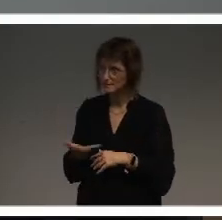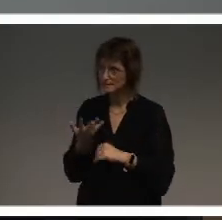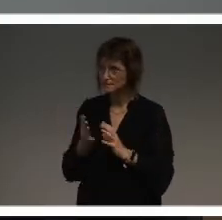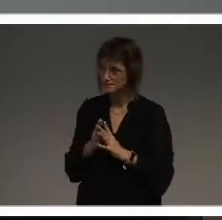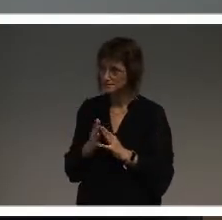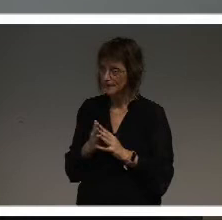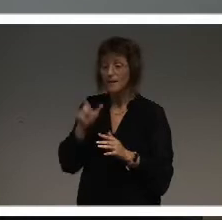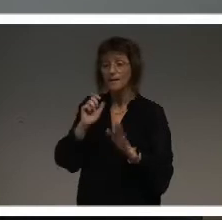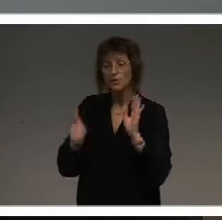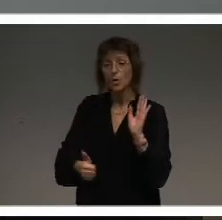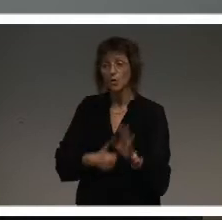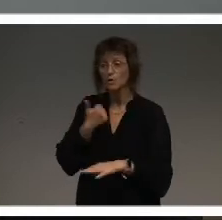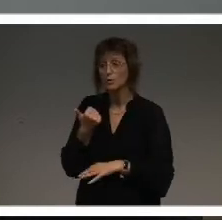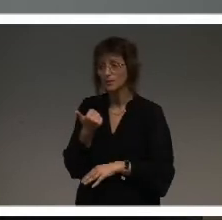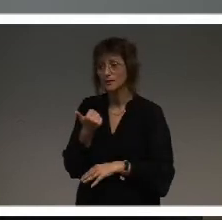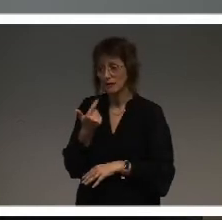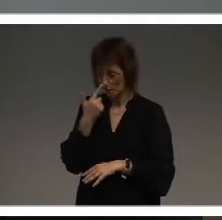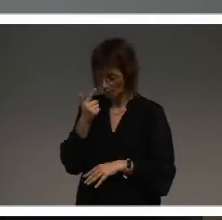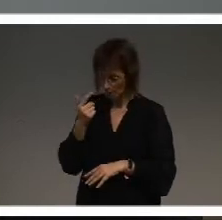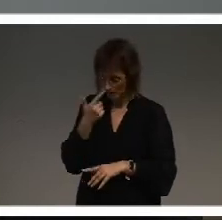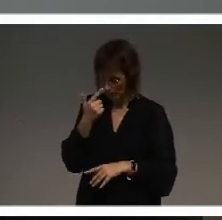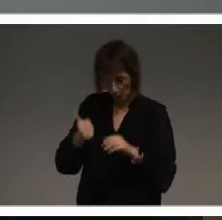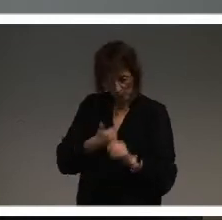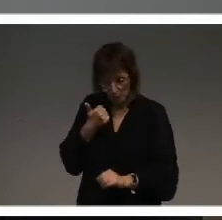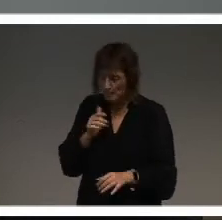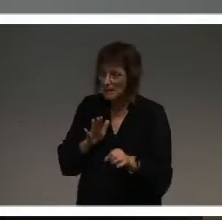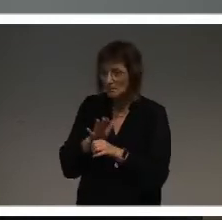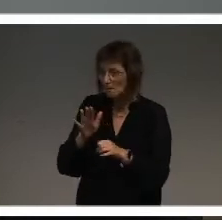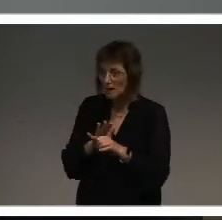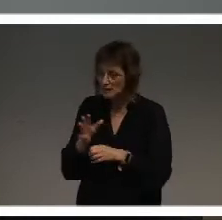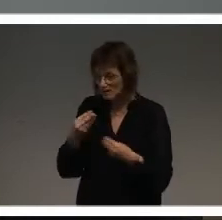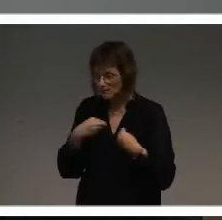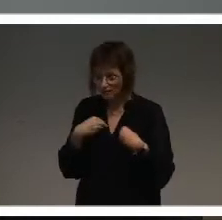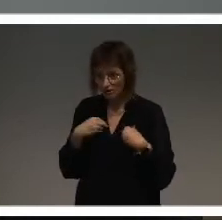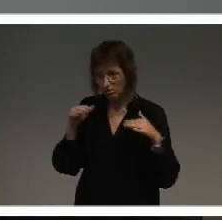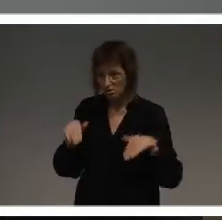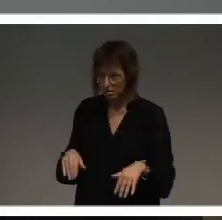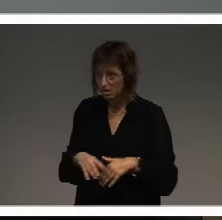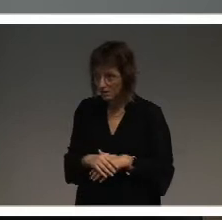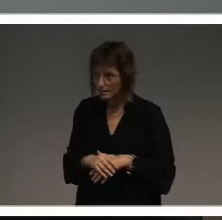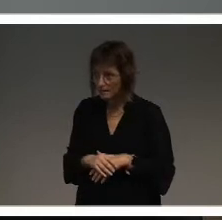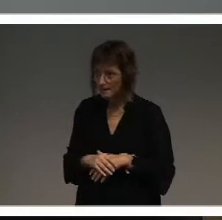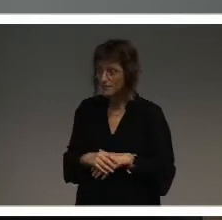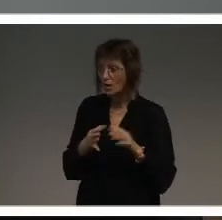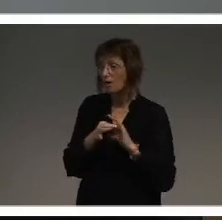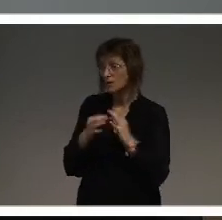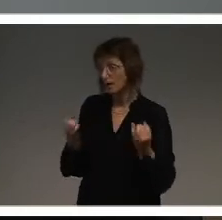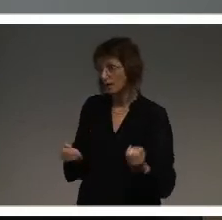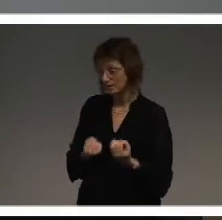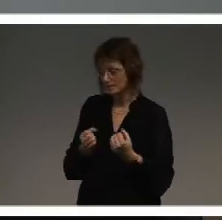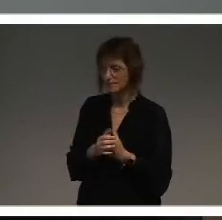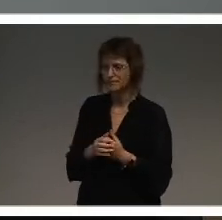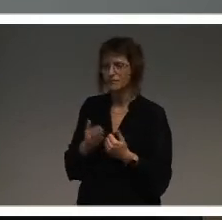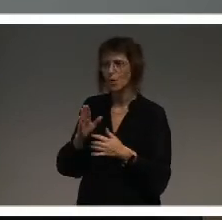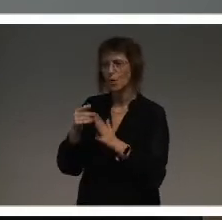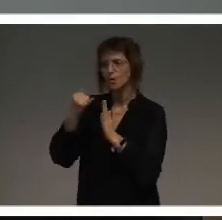de l'autonomie qu'on peut ressentir, le manque d'autonomie qu'on peut ressentir au travail par rapport à un certain nombre d'exigences de notre activité, des